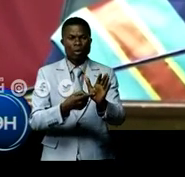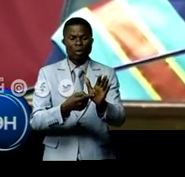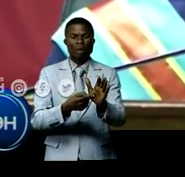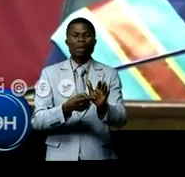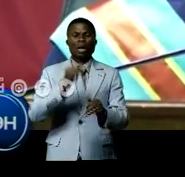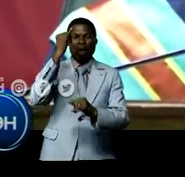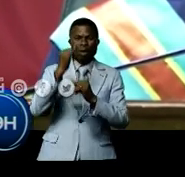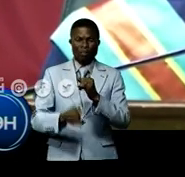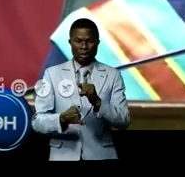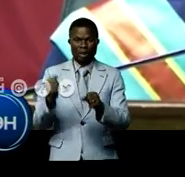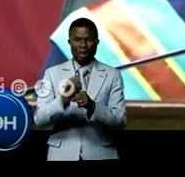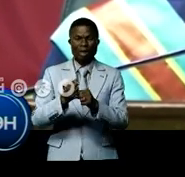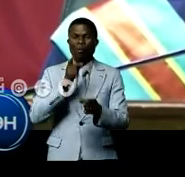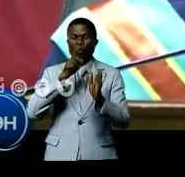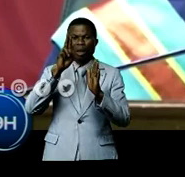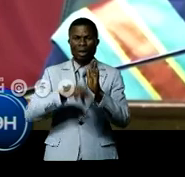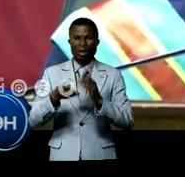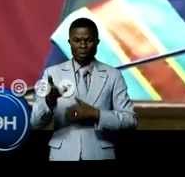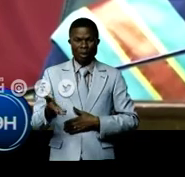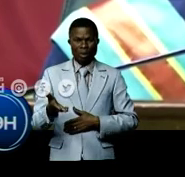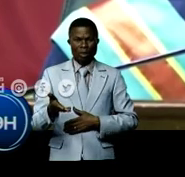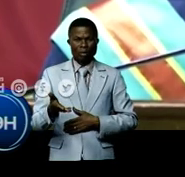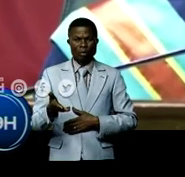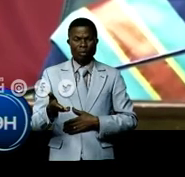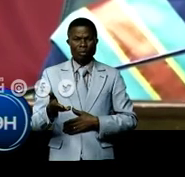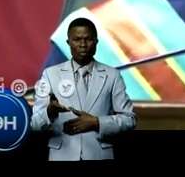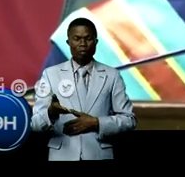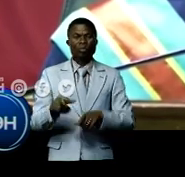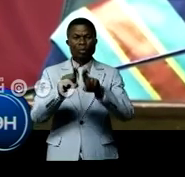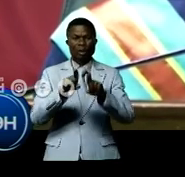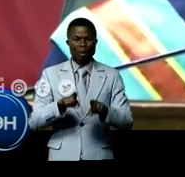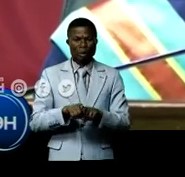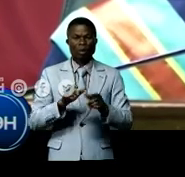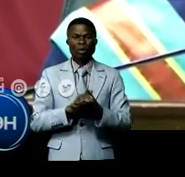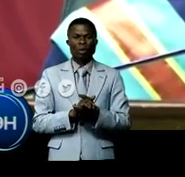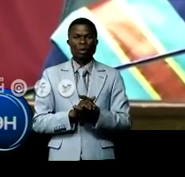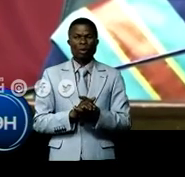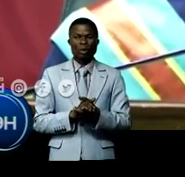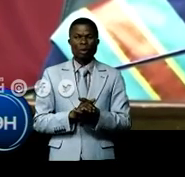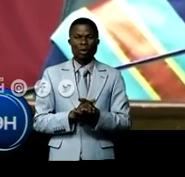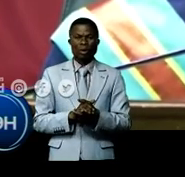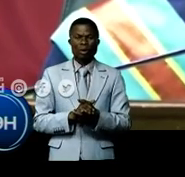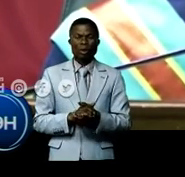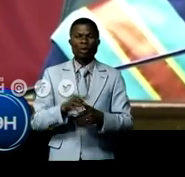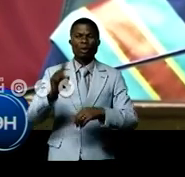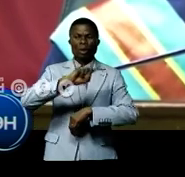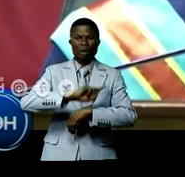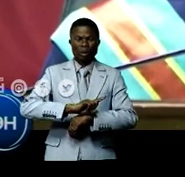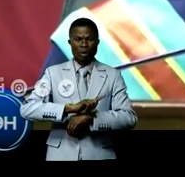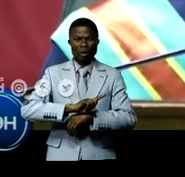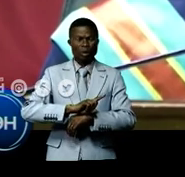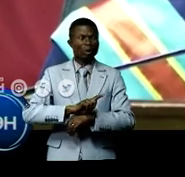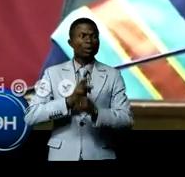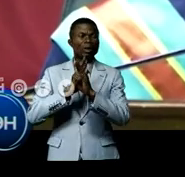parlementaires. Comme il est de coutume, cela sera l'occasion de se